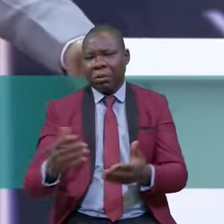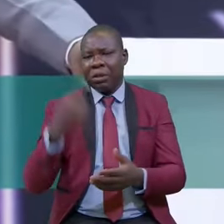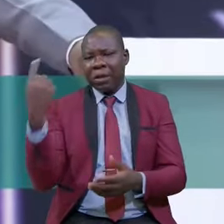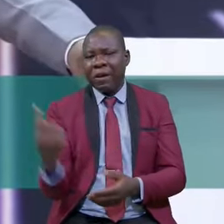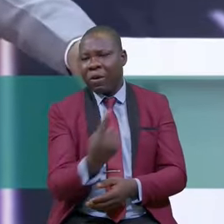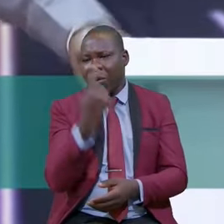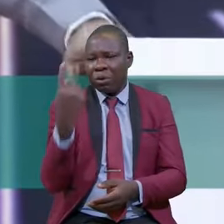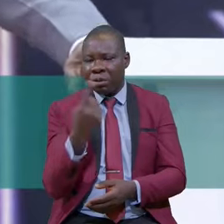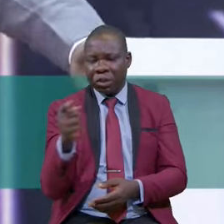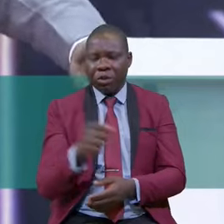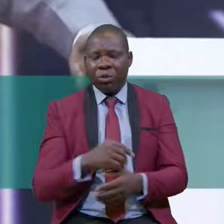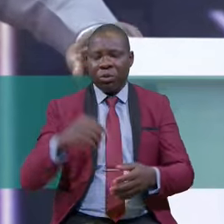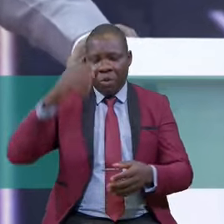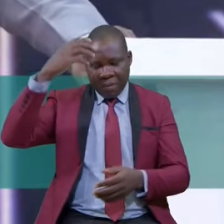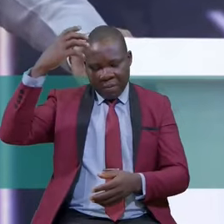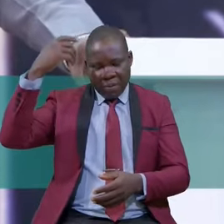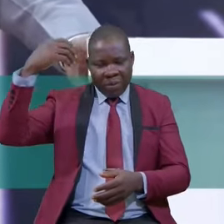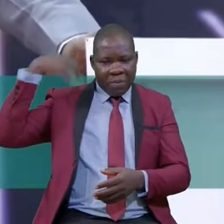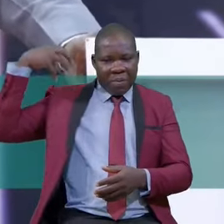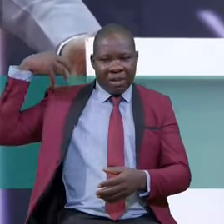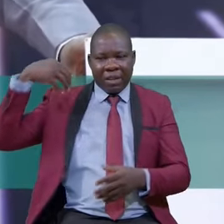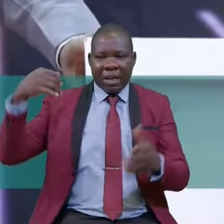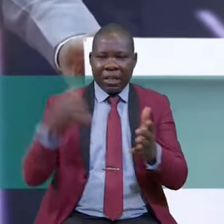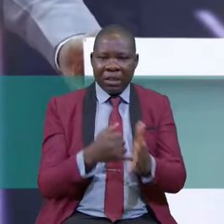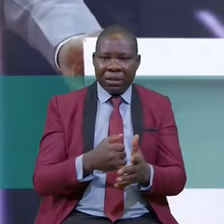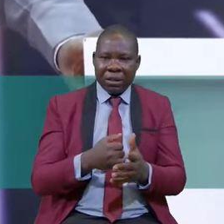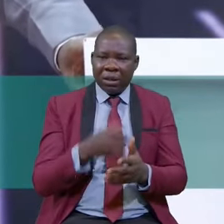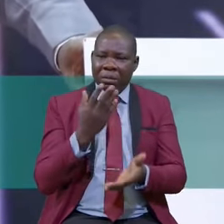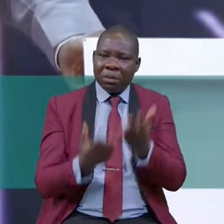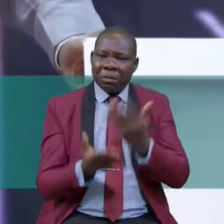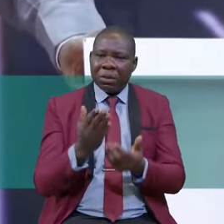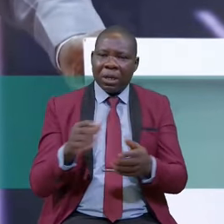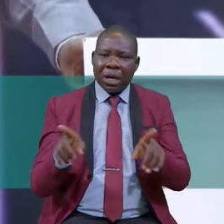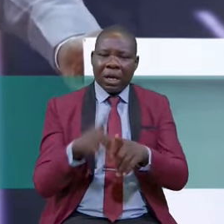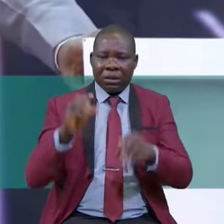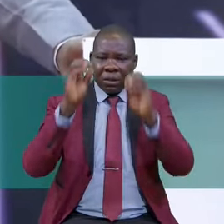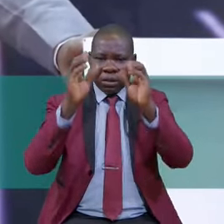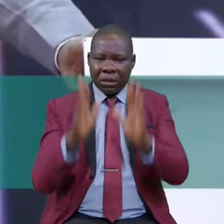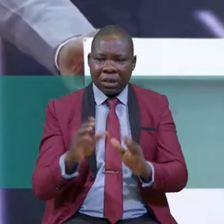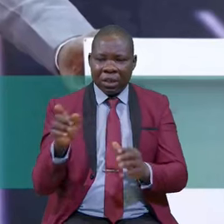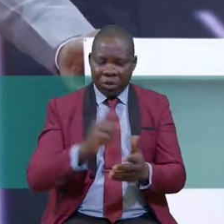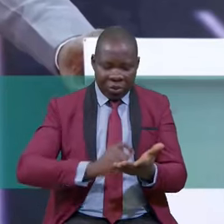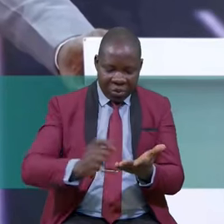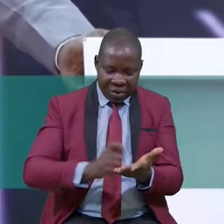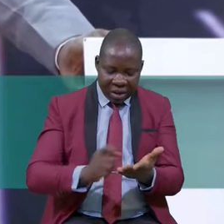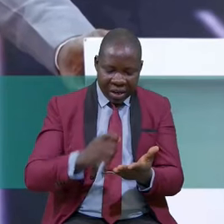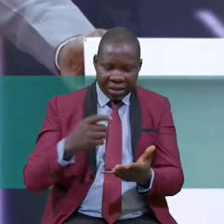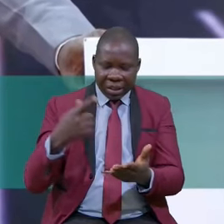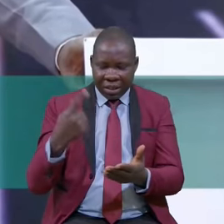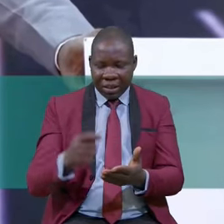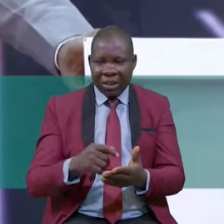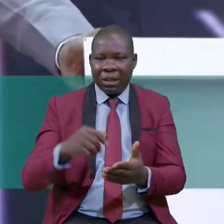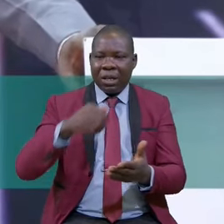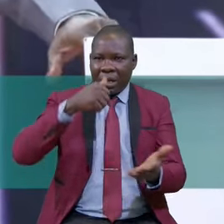vous maîtrisez cette chose. Rappelez-vous, quand vous essayez d'apprendre l'alphabet au départ et le maître tenait votre